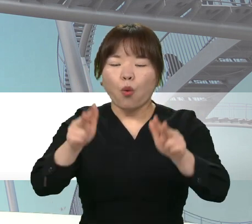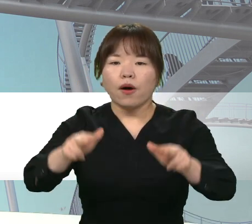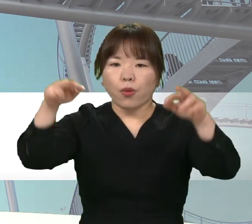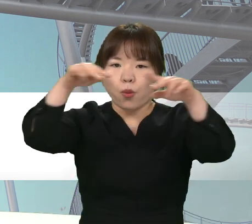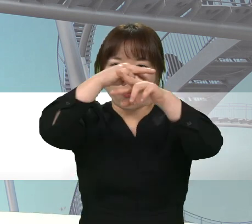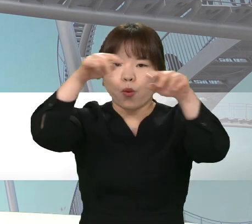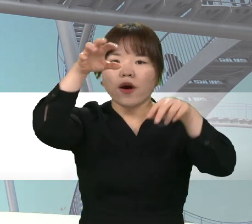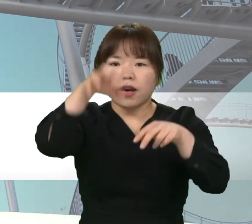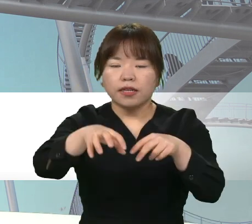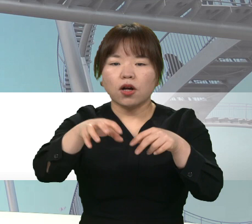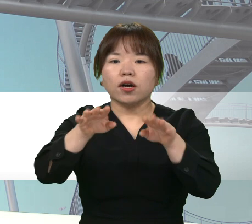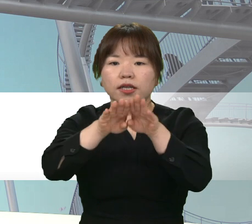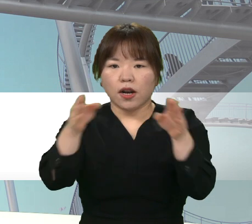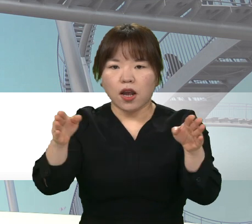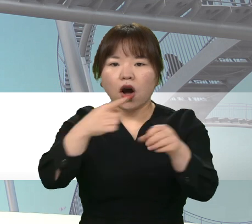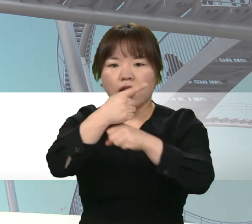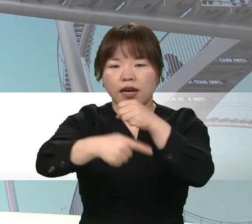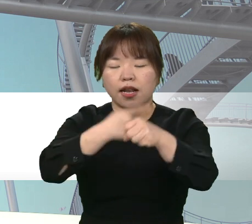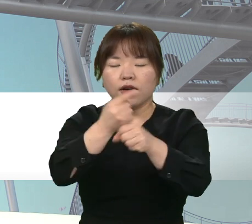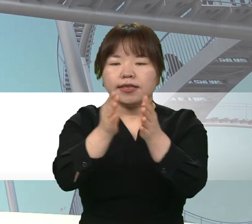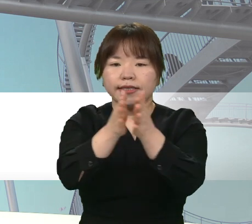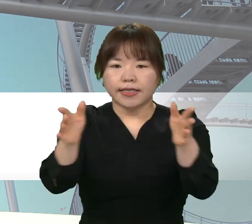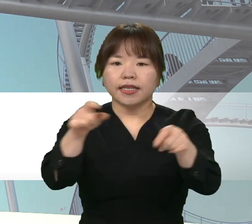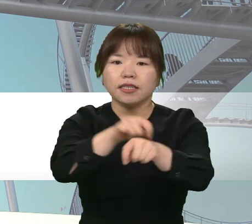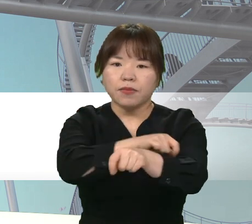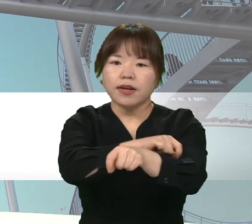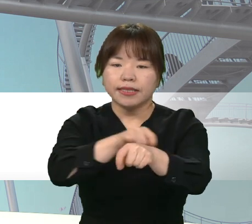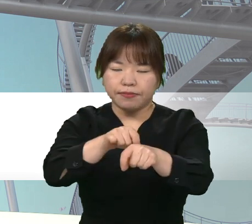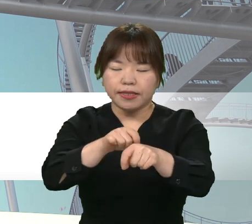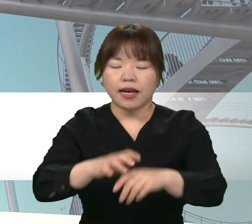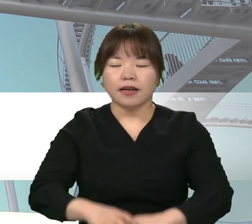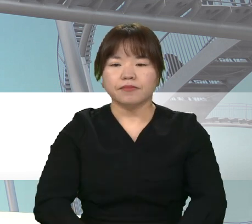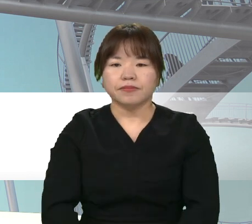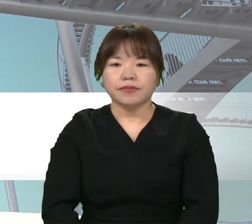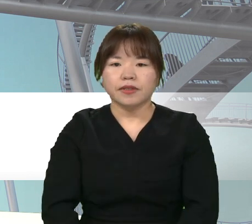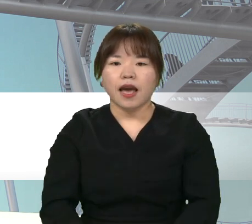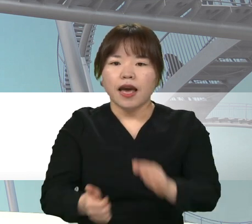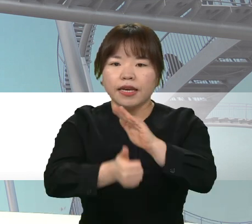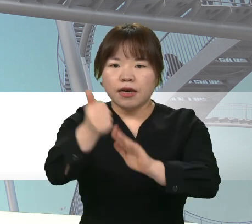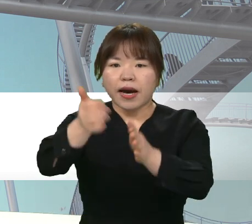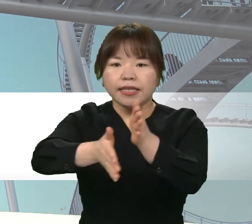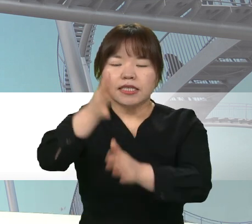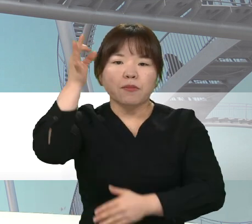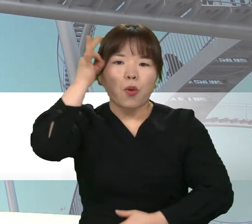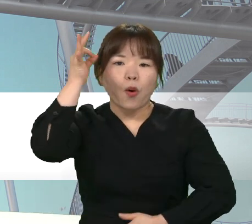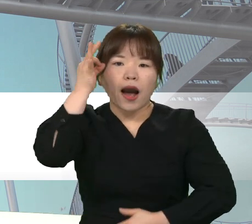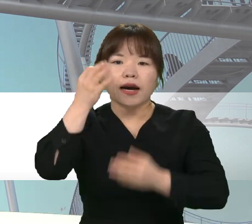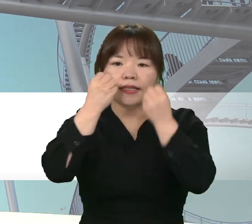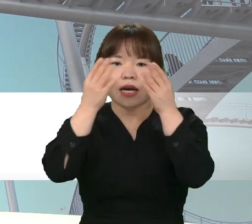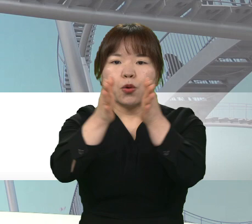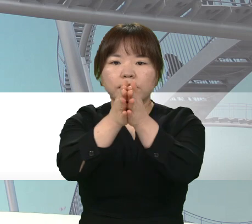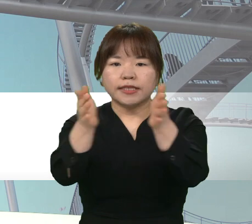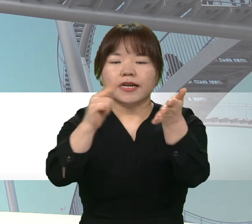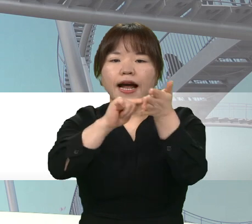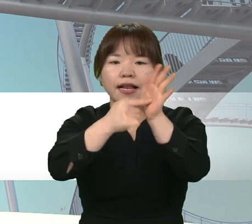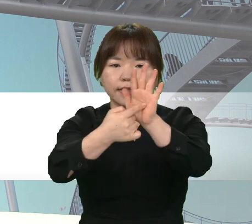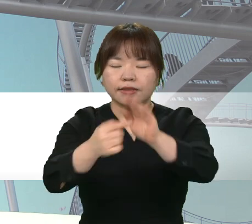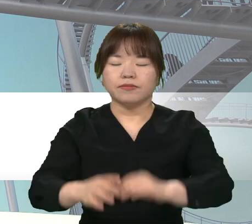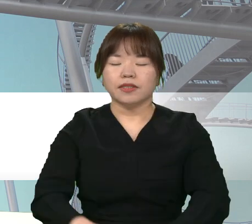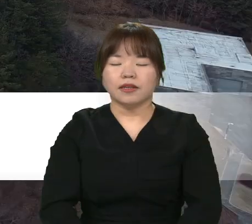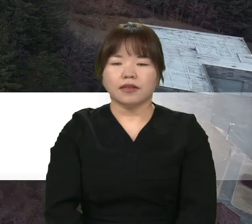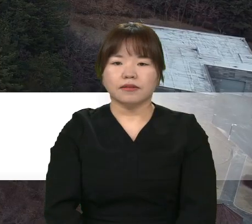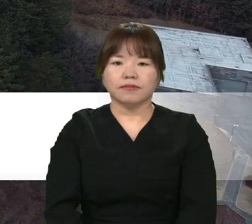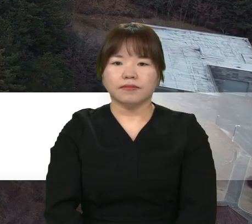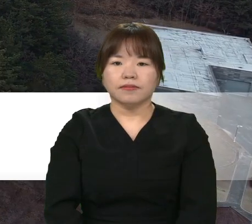스페이스워크에서 열려 이민현 하네 시작을 더욱 뜻깊게 했는데요 희망 특별시 포항에 순조로운 출발을 알렸습니다